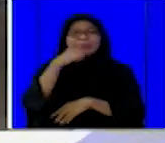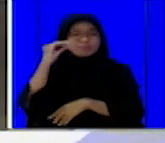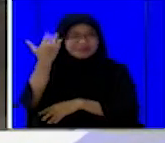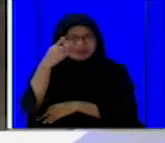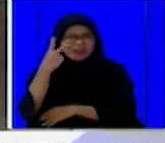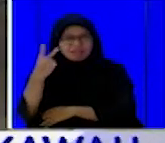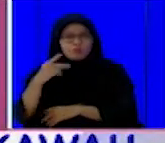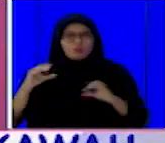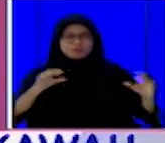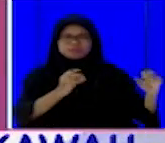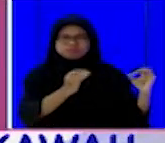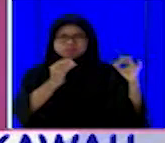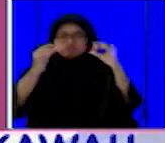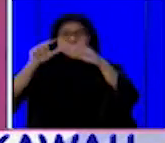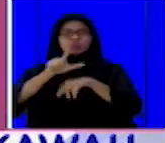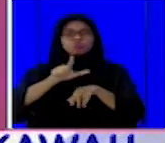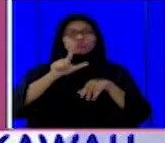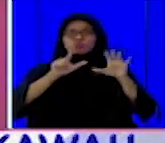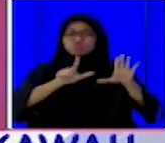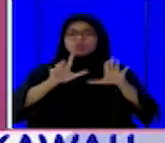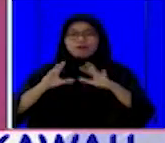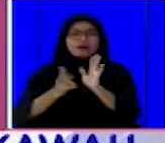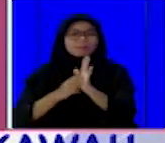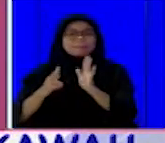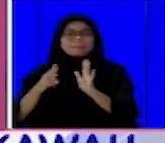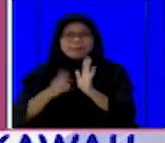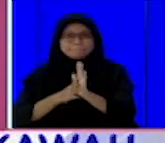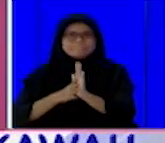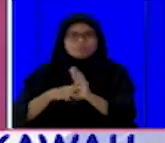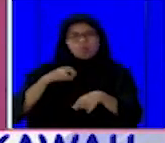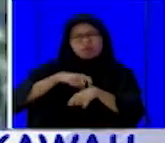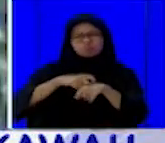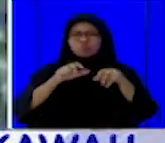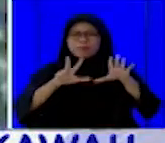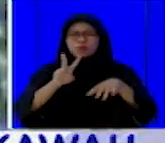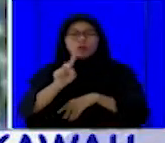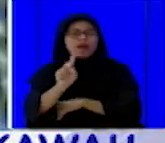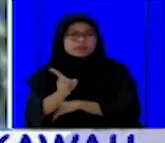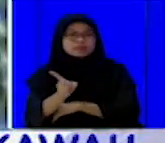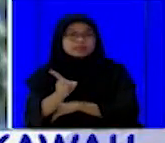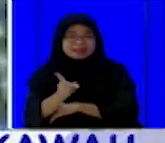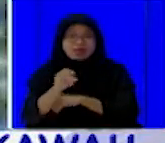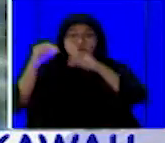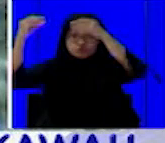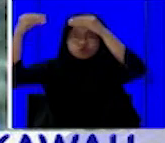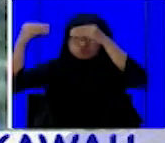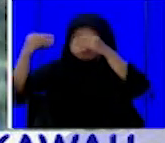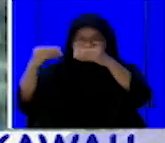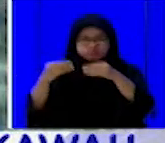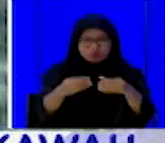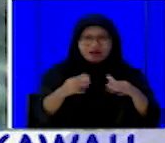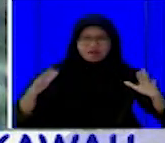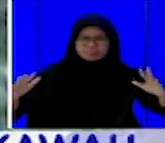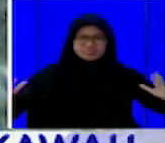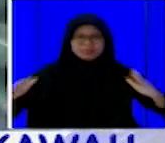Minggu pagi dengan amplitudo 75 mm dan durasi 82 detik. Guguran tersebut merupakan guguran